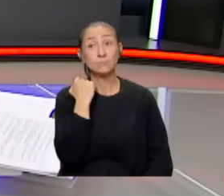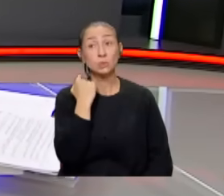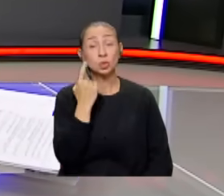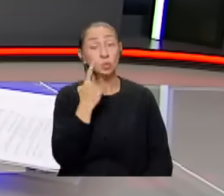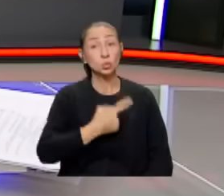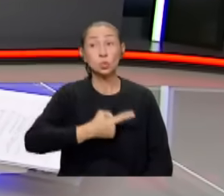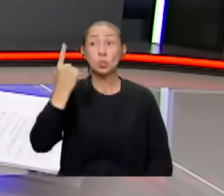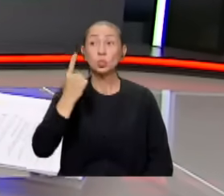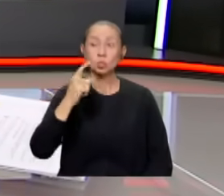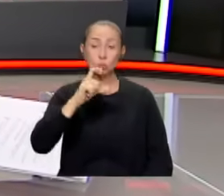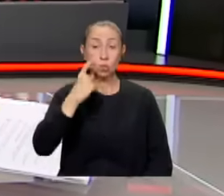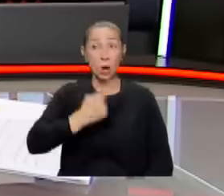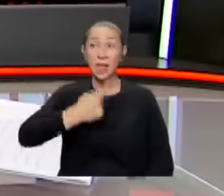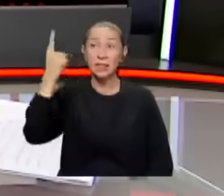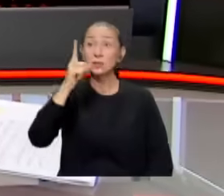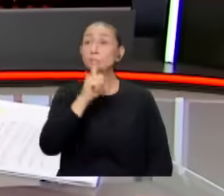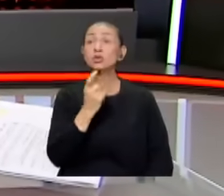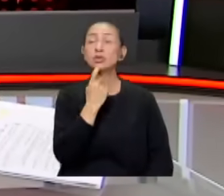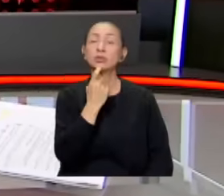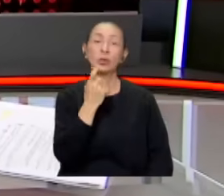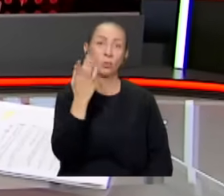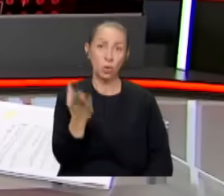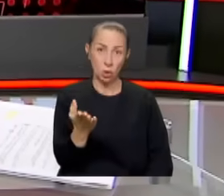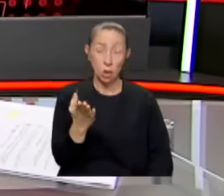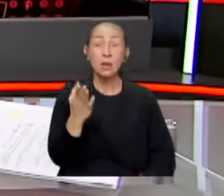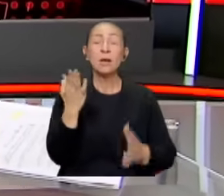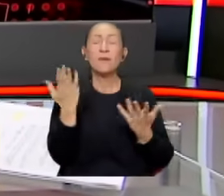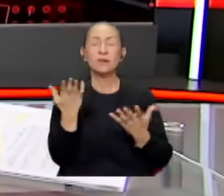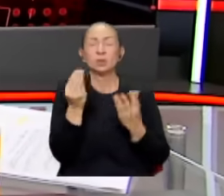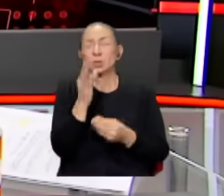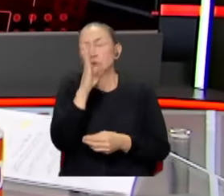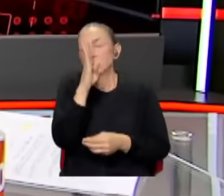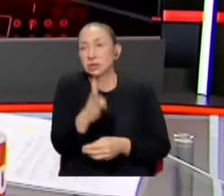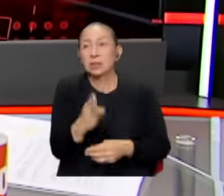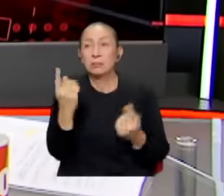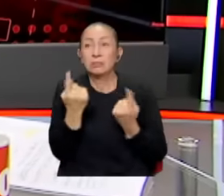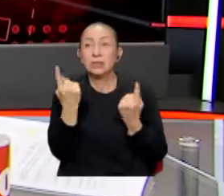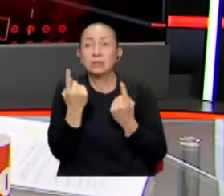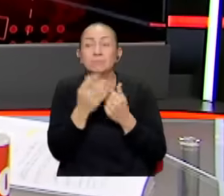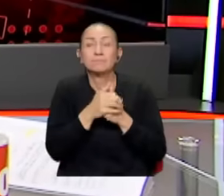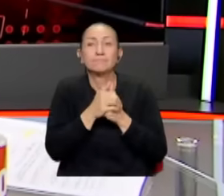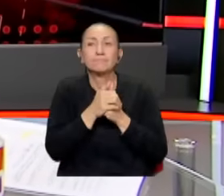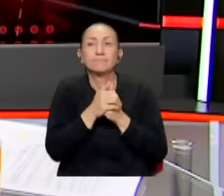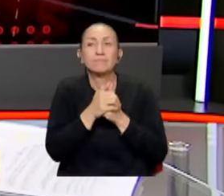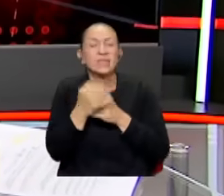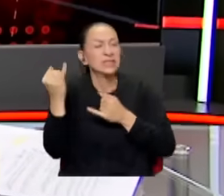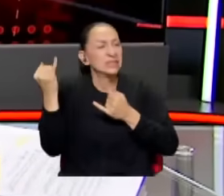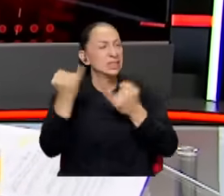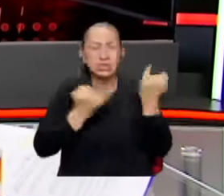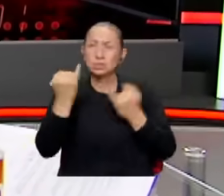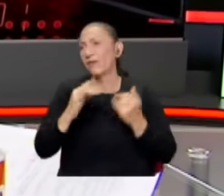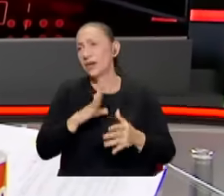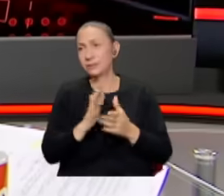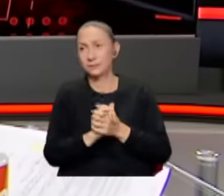Cumhuriyetimizin 100 yıl dönümü ve çok ciddi bir tartışma